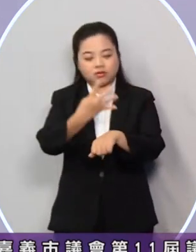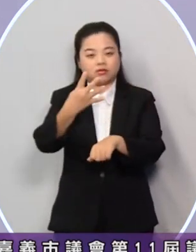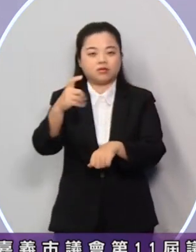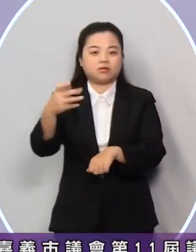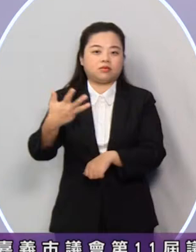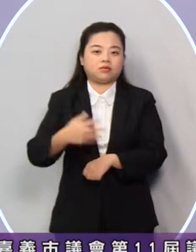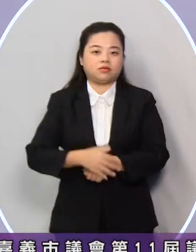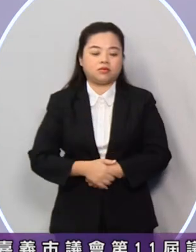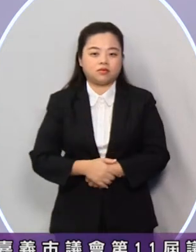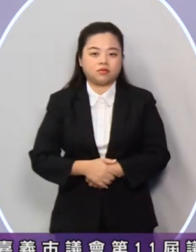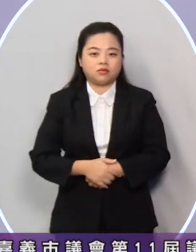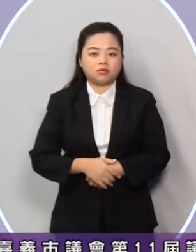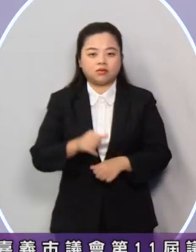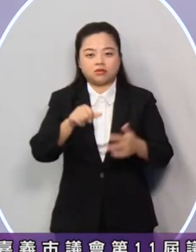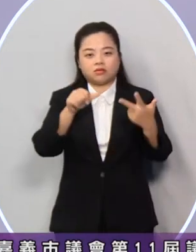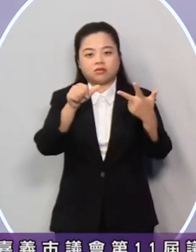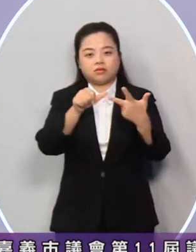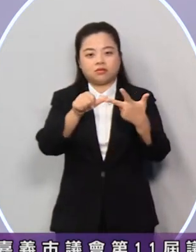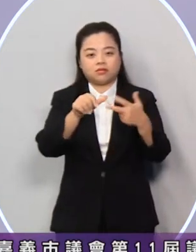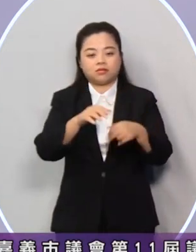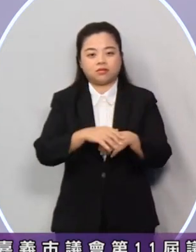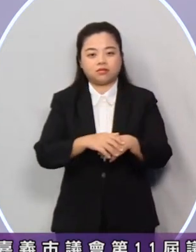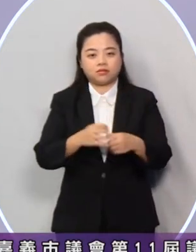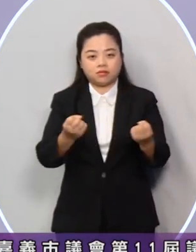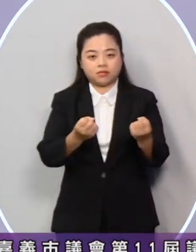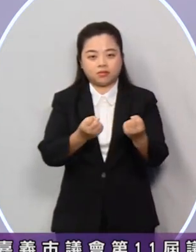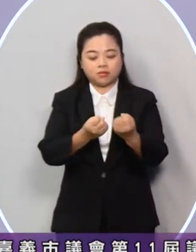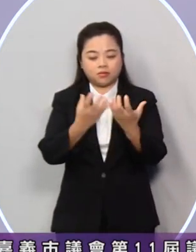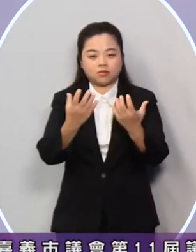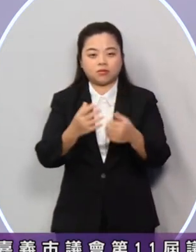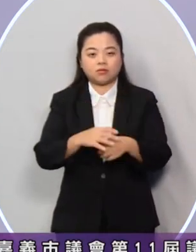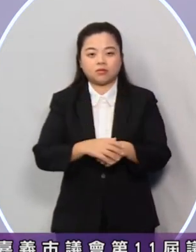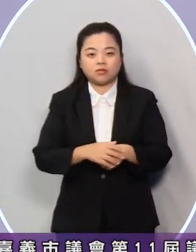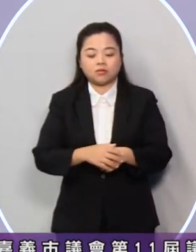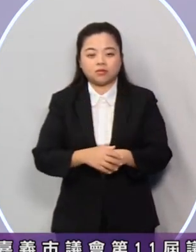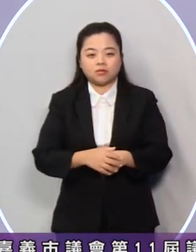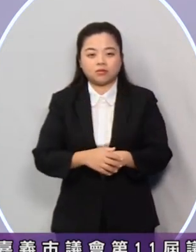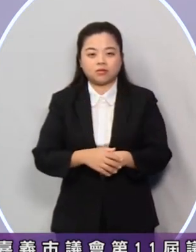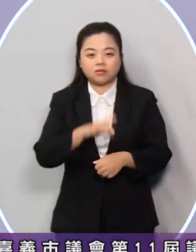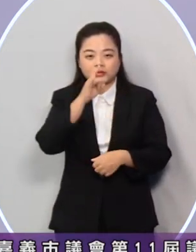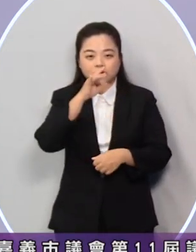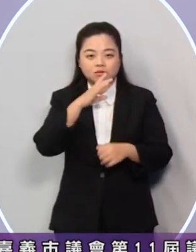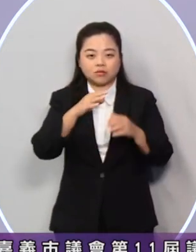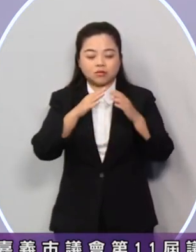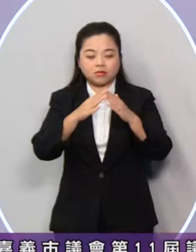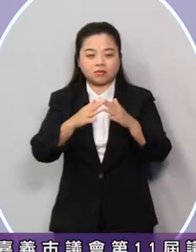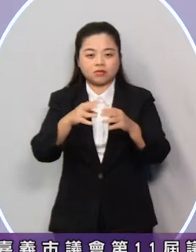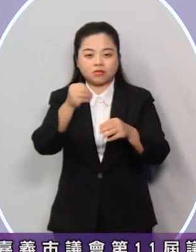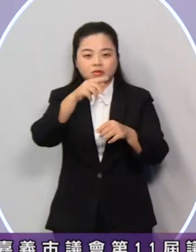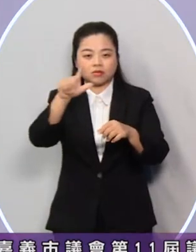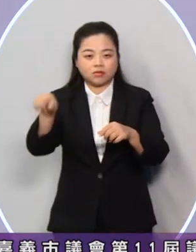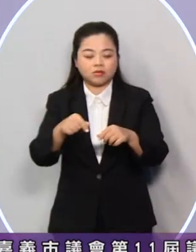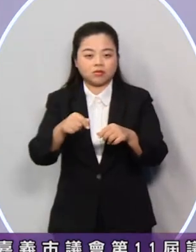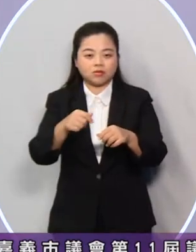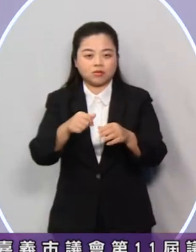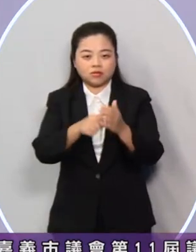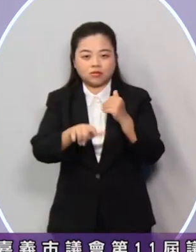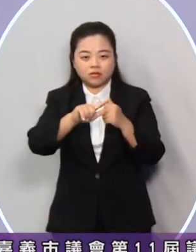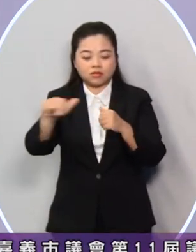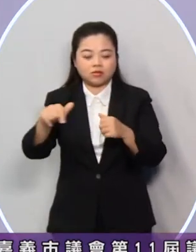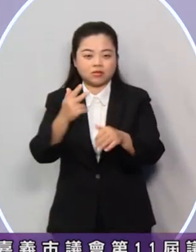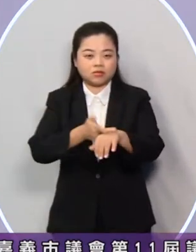2010年5月28日16:18，迄天是一个拜五，发生一个命案，伫咧台中市日月生物科技公